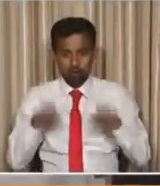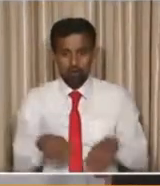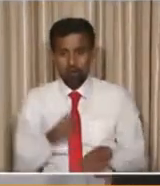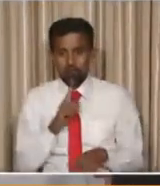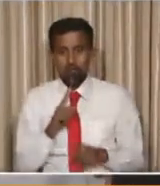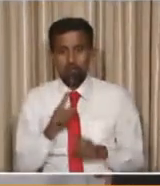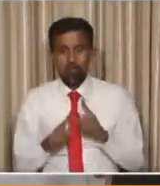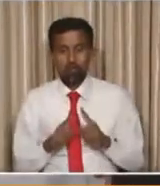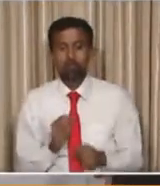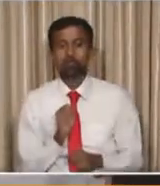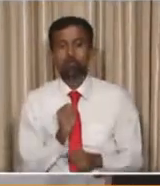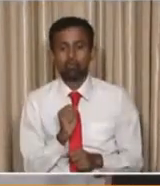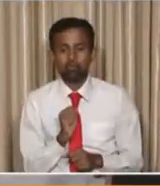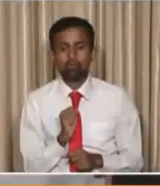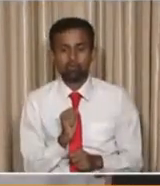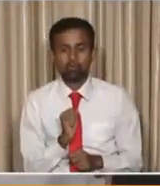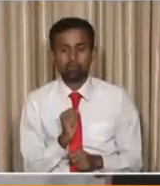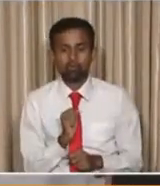මොකද්ද සිදු වුනේ?